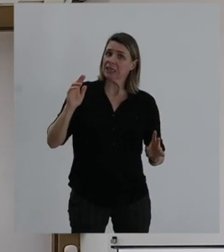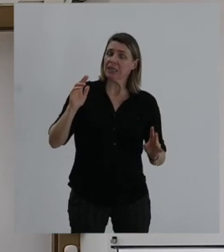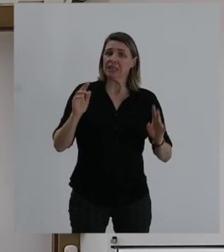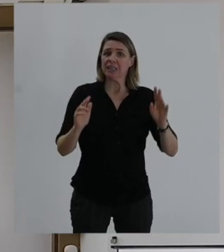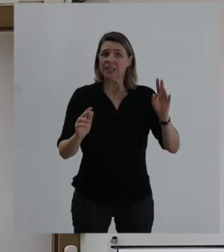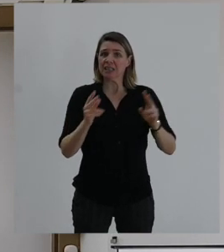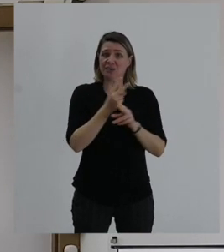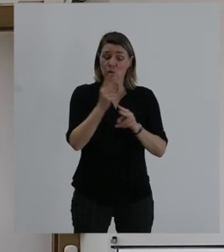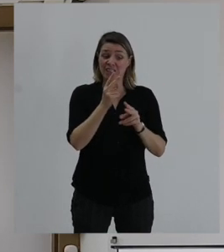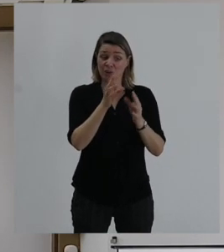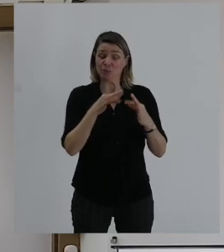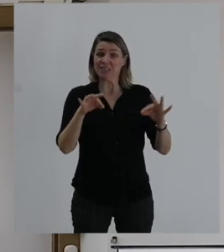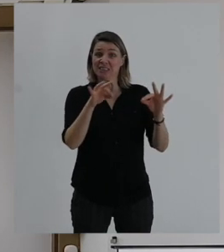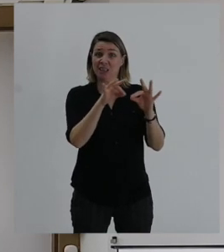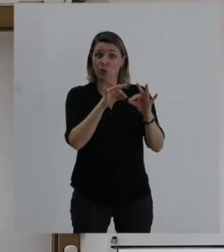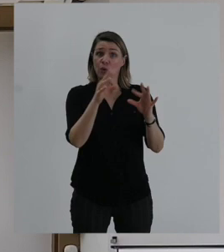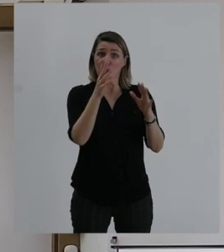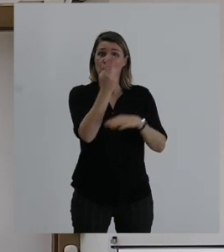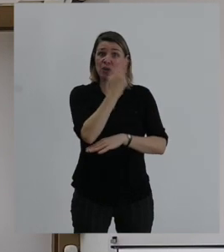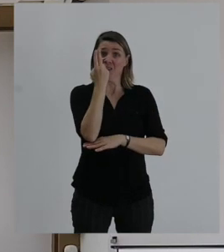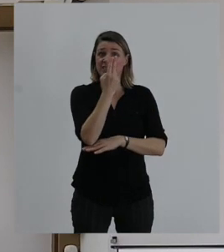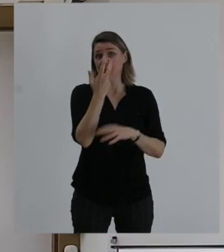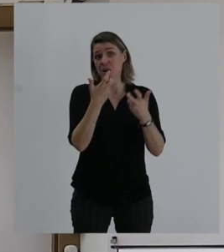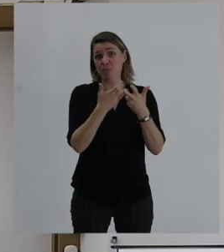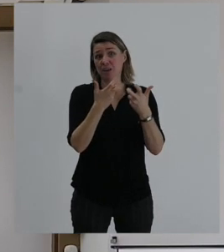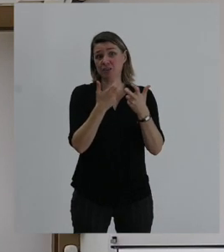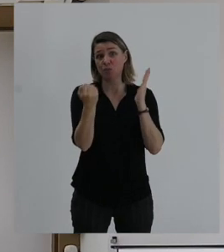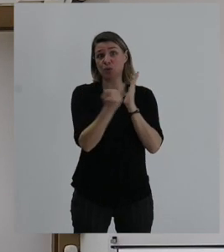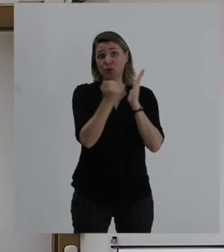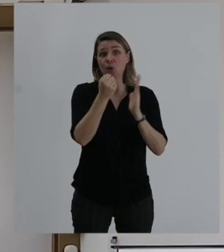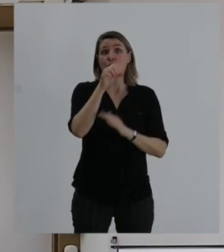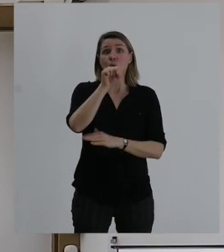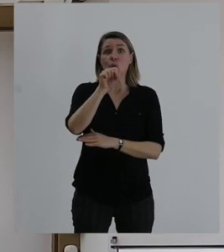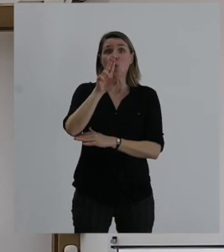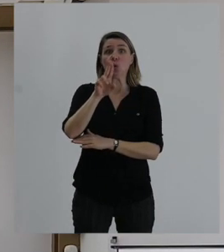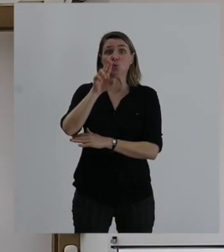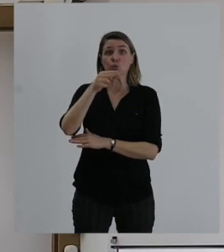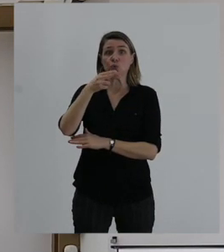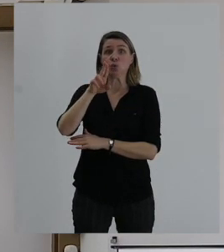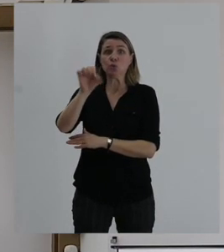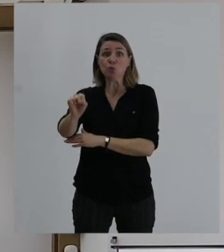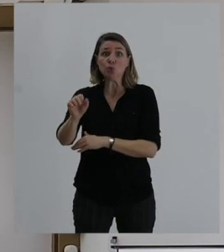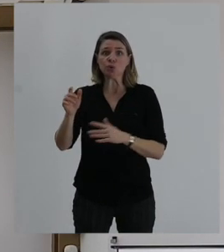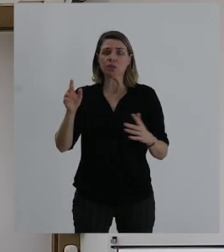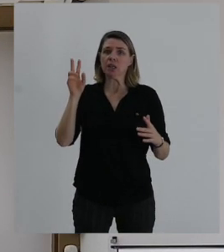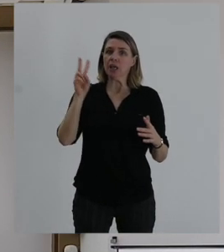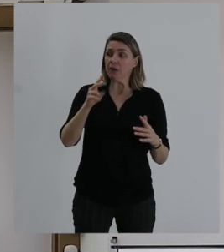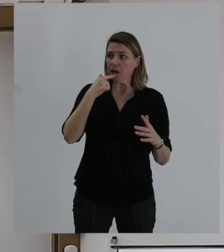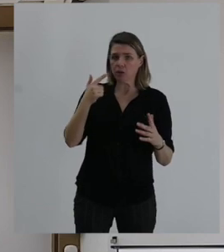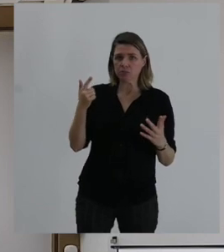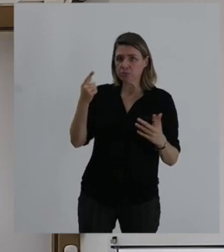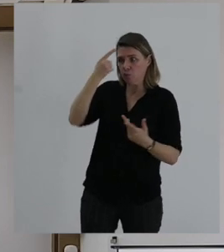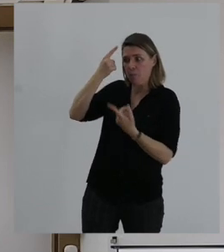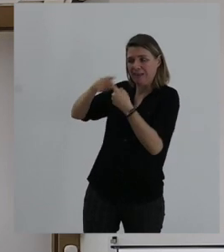certaines cellules de l'université comme les éditions Ozonius. Des décisions qui ont été prises de façon non